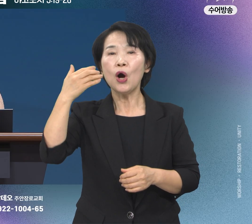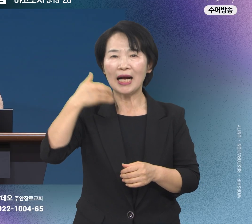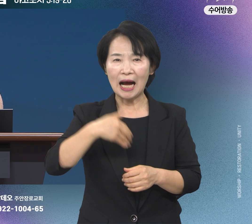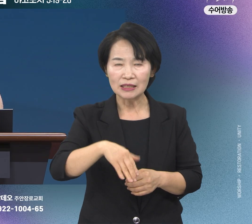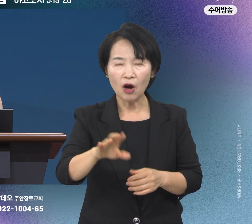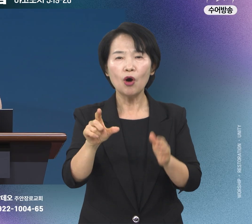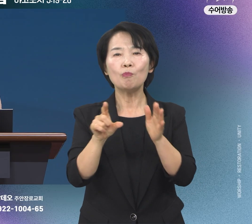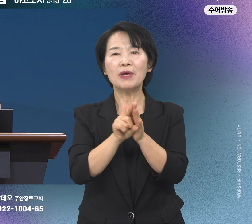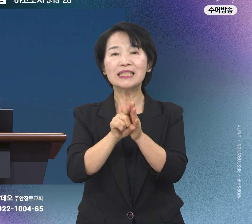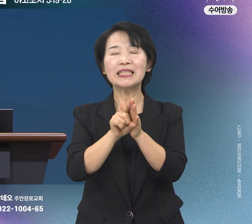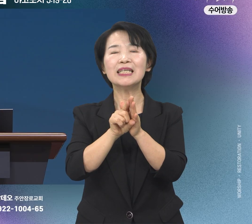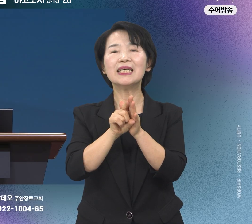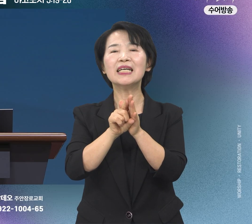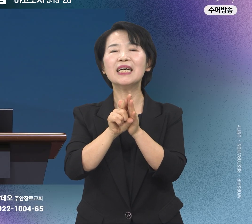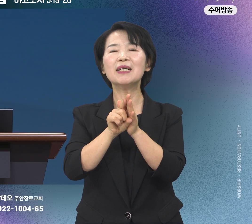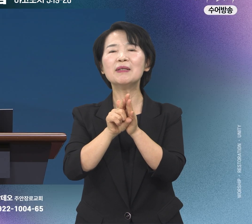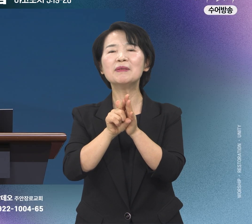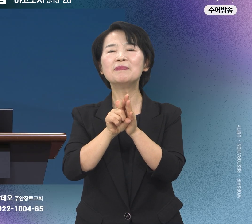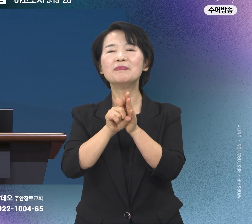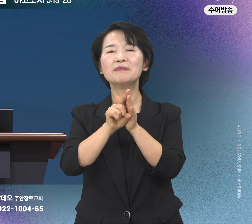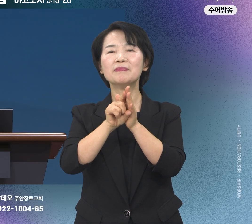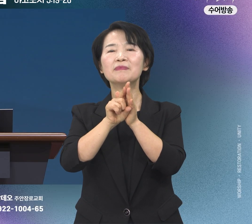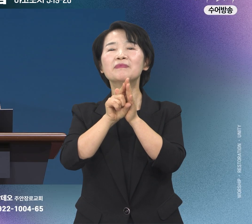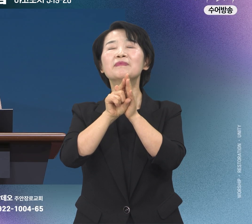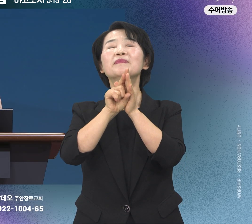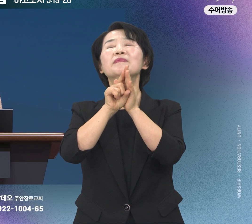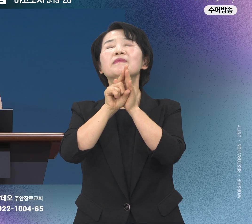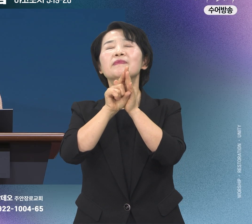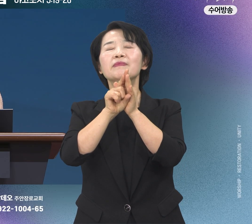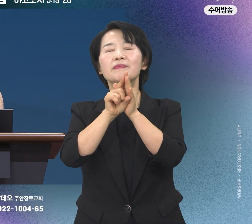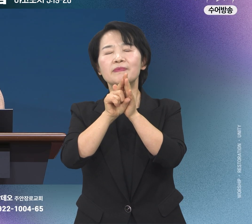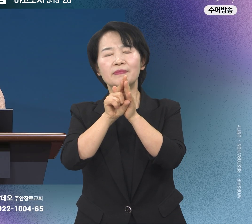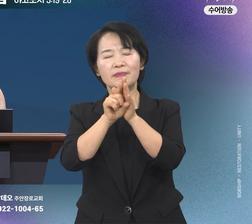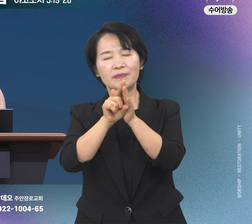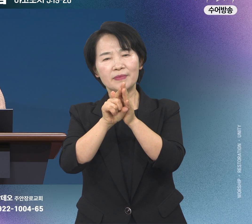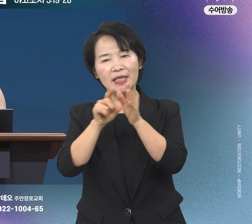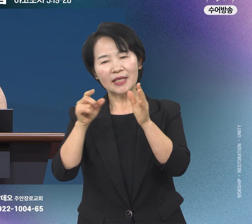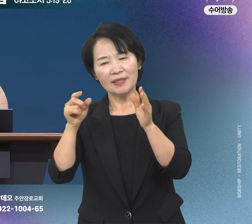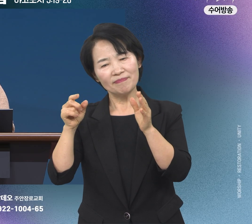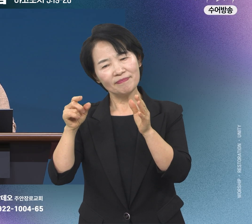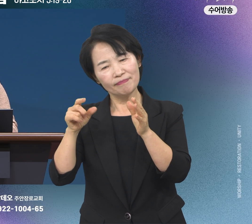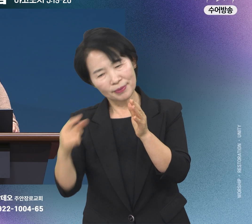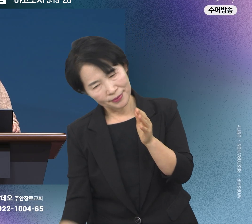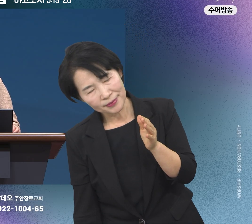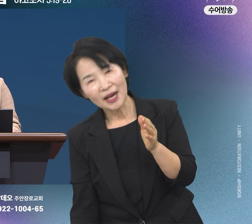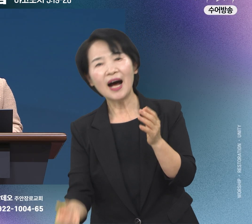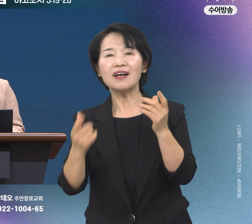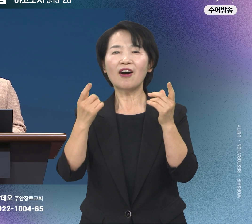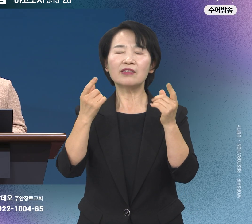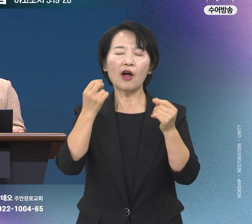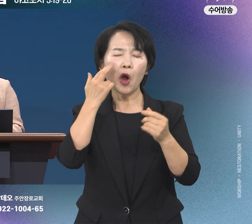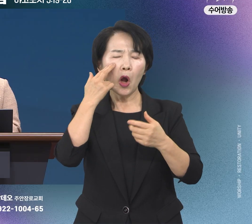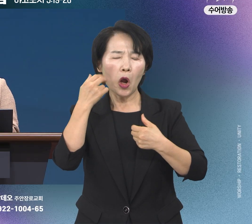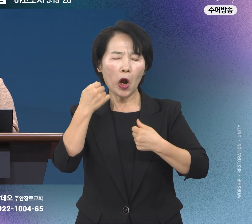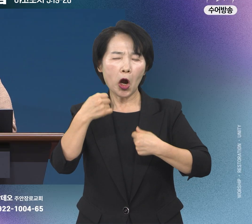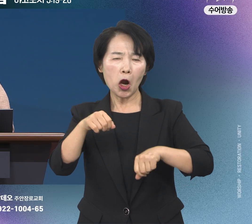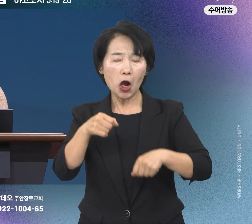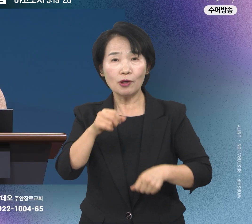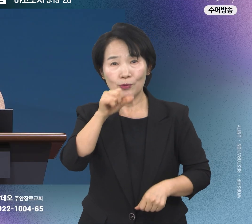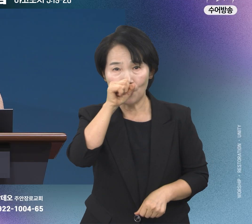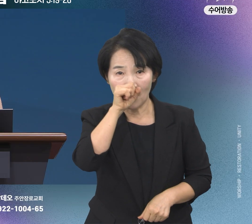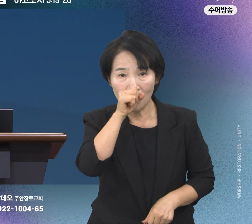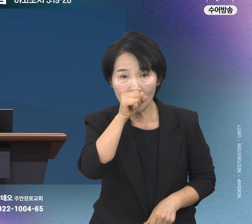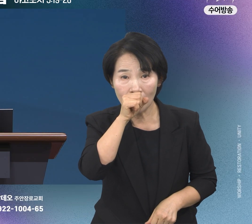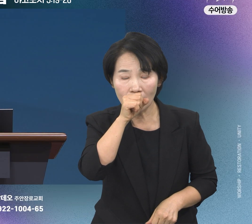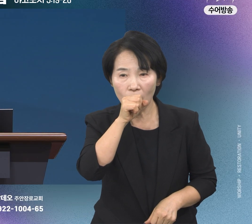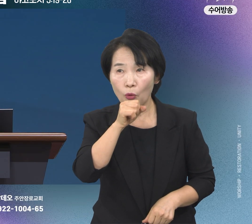척 스파이를 해보는 것은 어떻게 하겠니? 저는 알겠다고 했습니다. 신천지 안에서